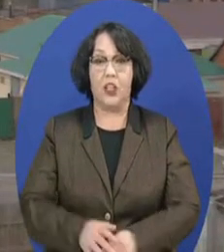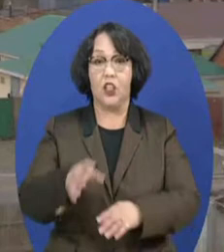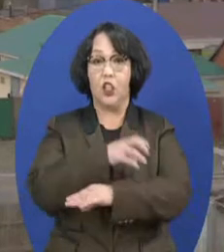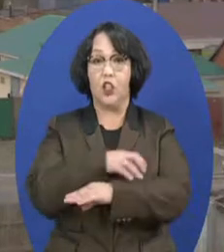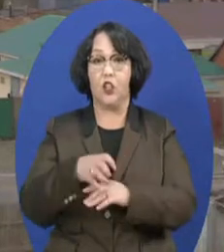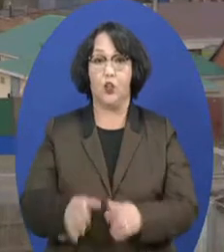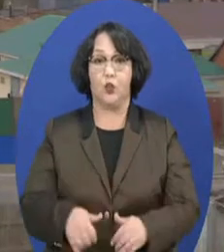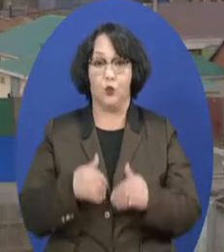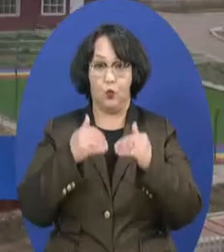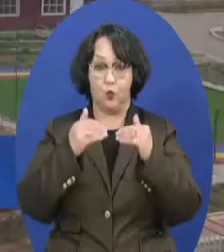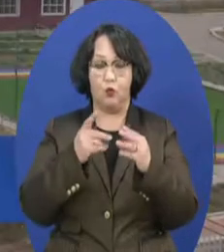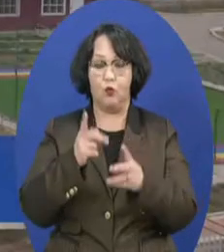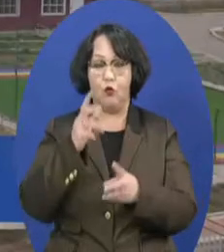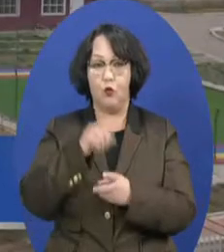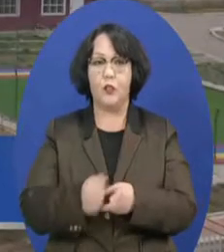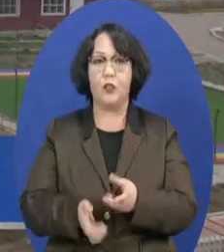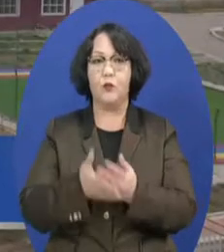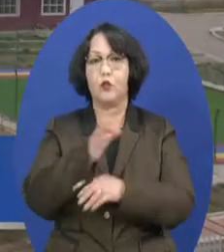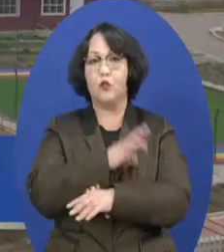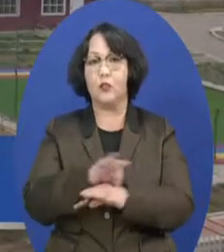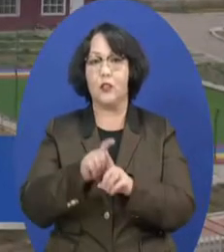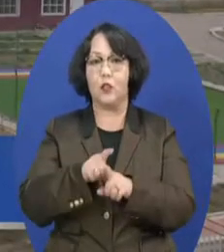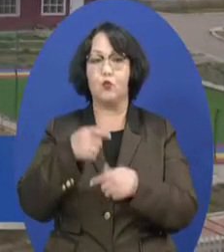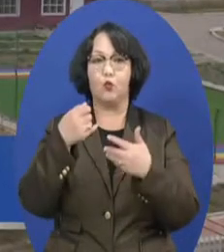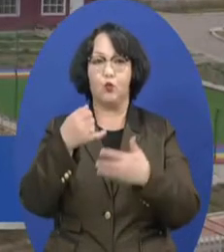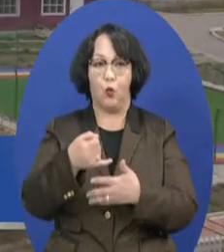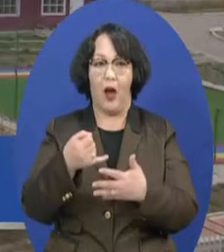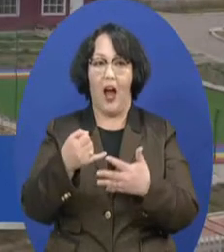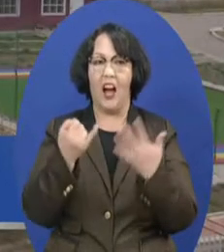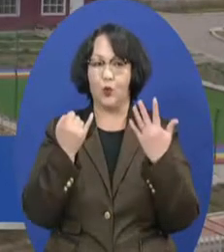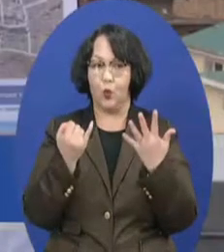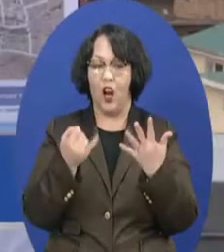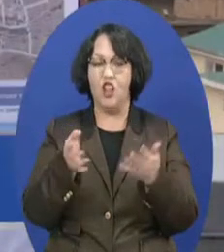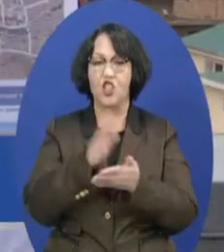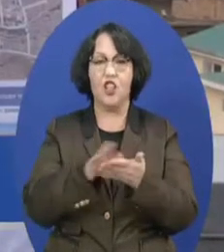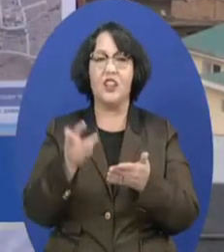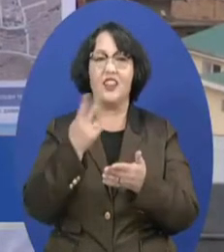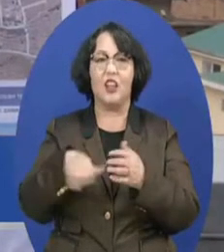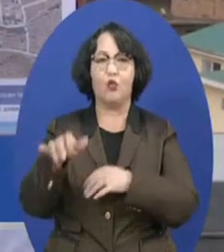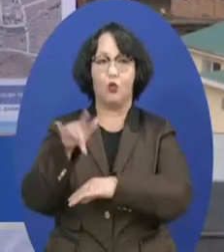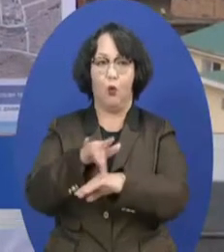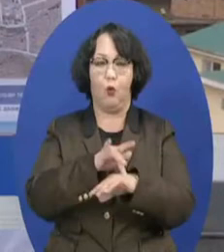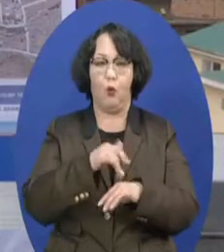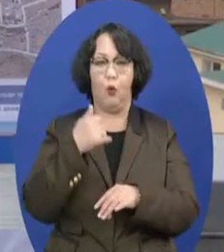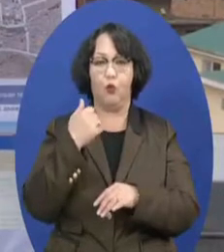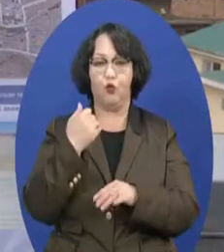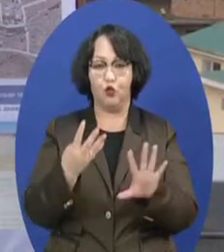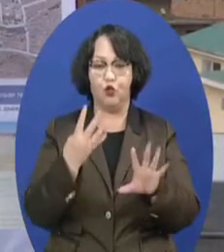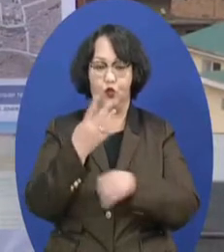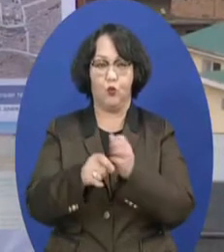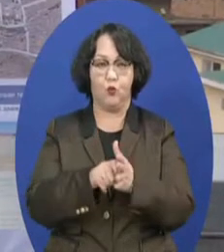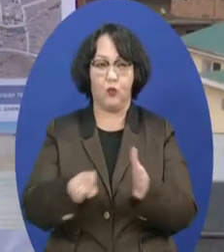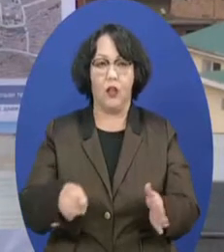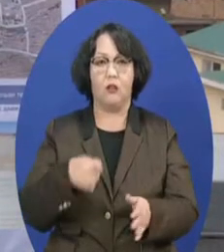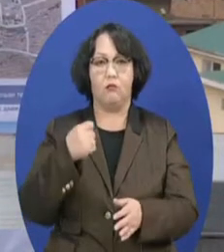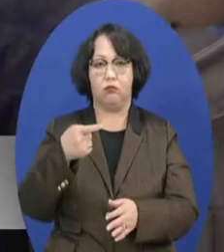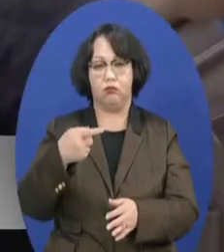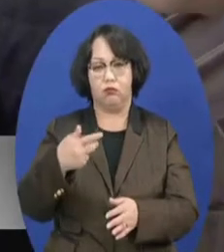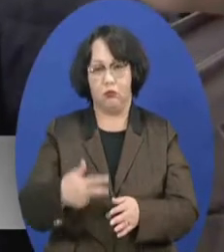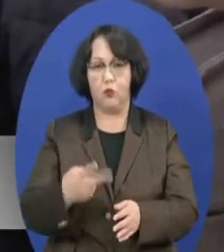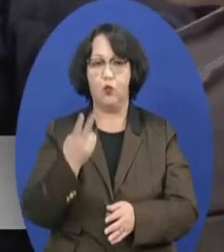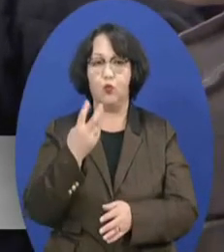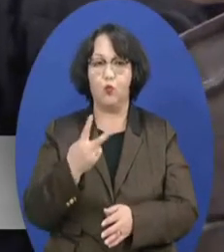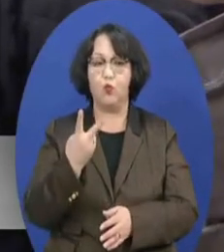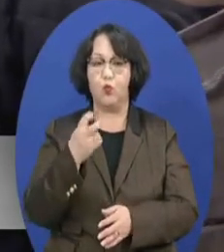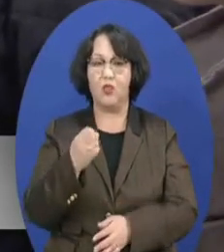Гэр хорооллыг хөгжүүлэх хөрөнгө оруулалтыг дэмжих төслийн хүрээнд 6 шин дид төвийг байгуулна. 3 шаттайгаар 9 жилийн хугацаанд хэрэгжих юм. Баян хөшөө сэлб дид